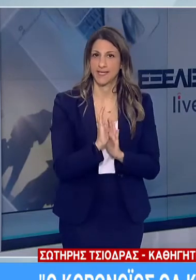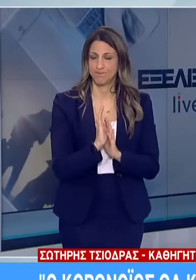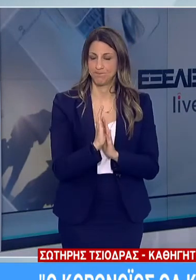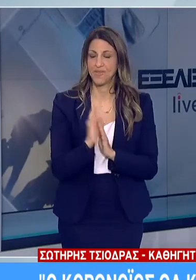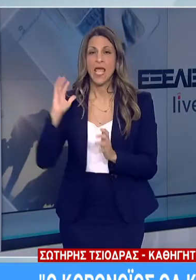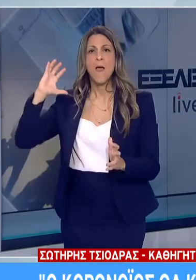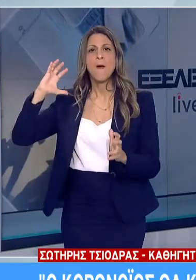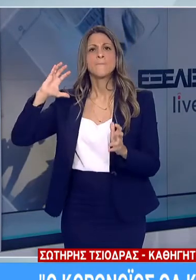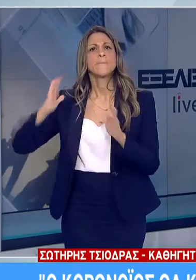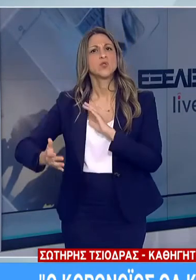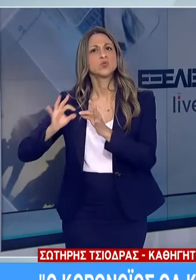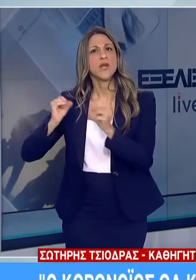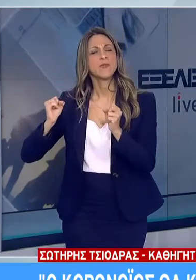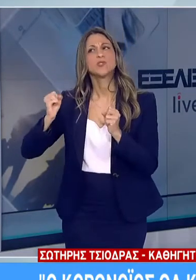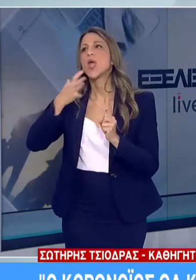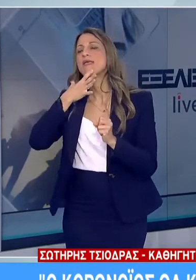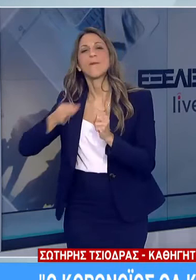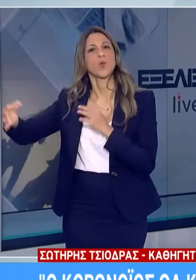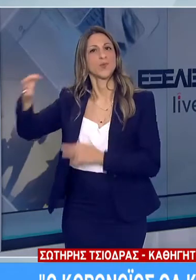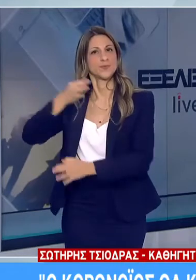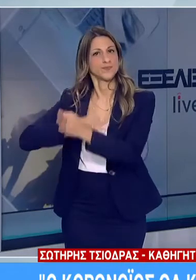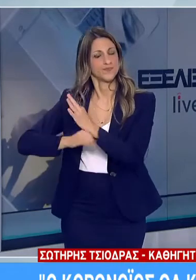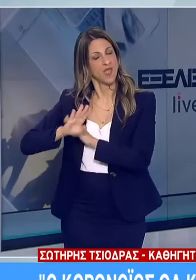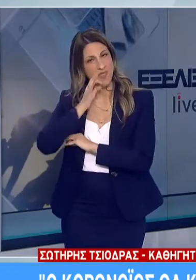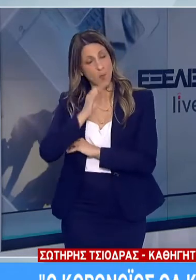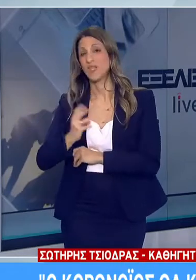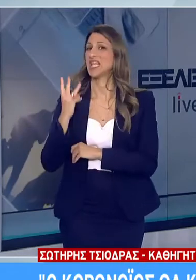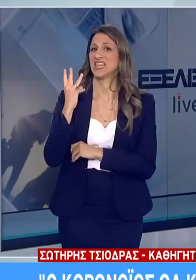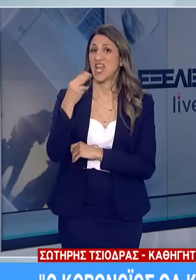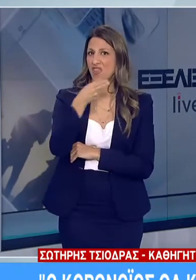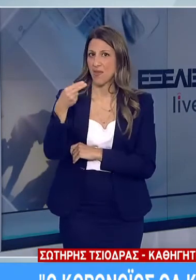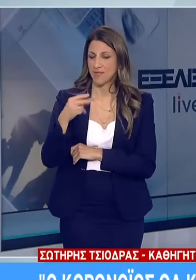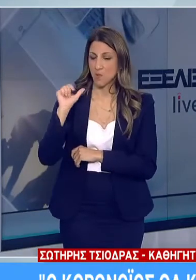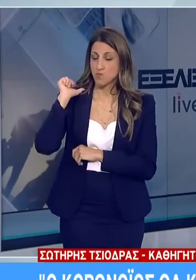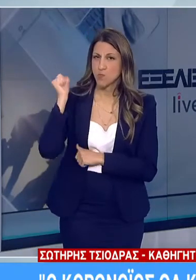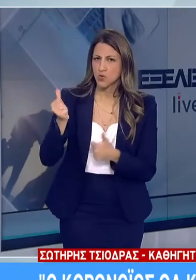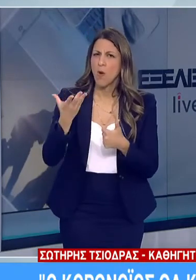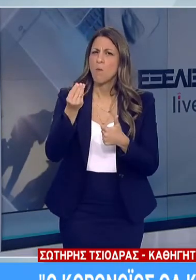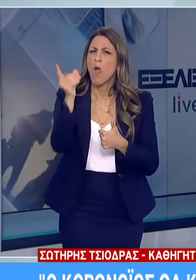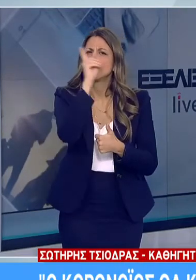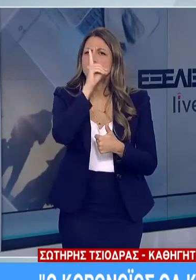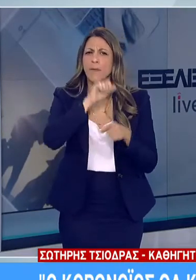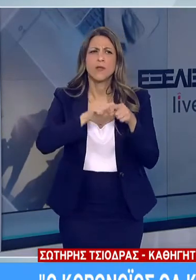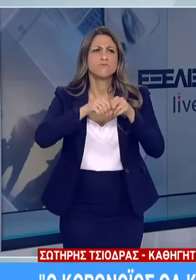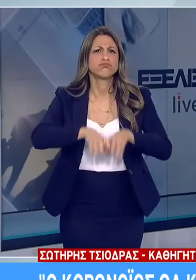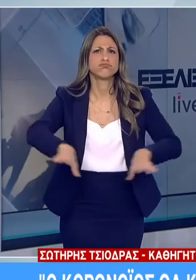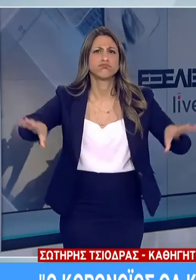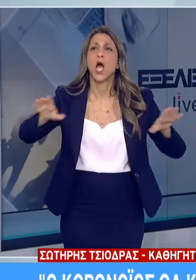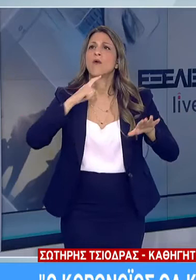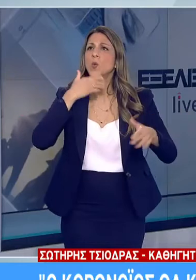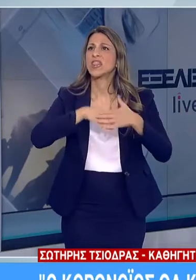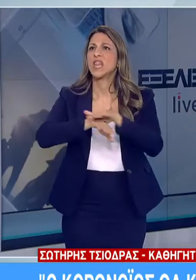σημαντικά φαινόμενα των τελευταίων ημερών. Πρώτον, την εμφάνιση ψευδών ειδήσεων πως τελειώσαμε. Αυτό ήταν